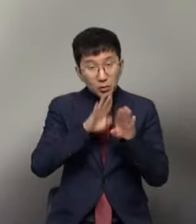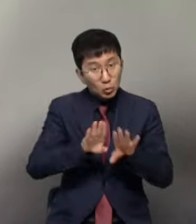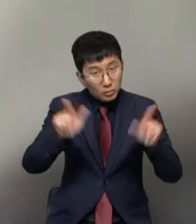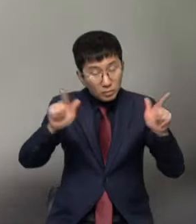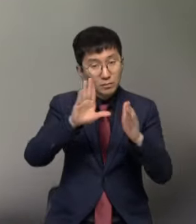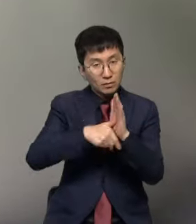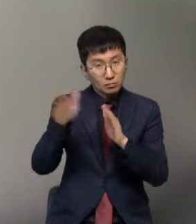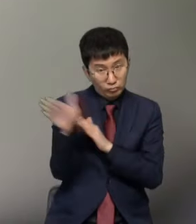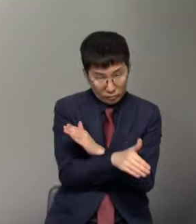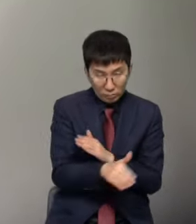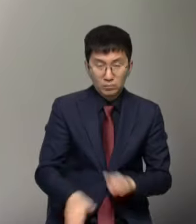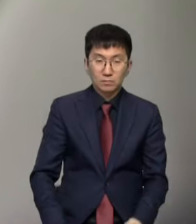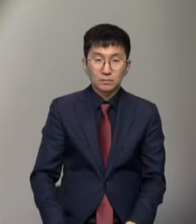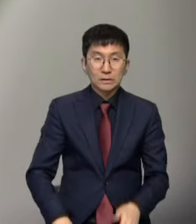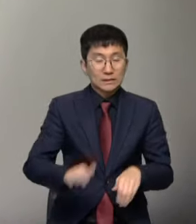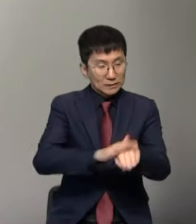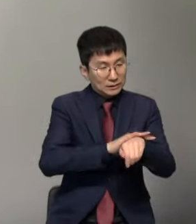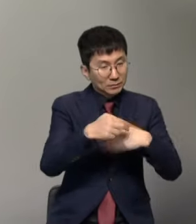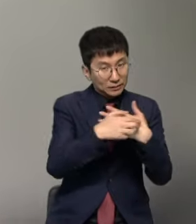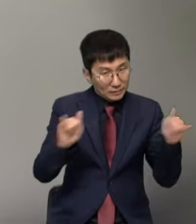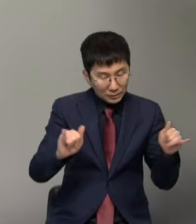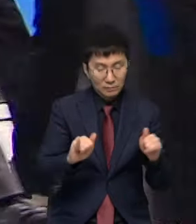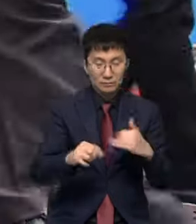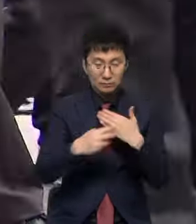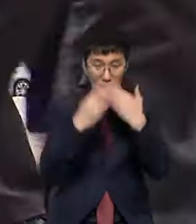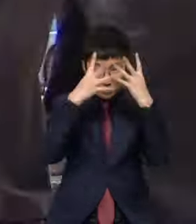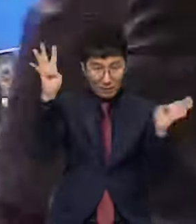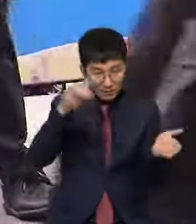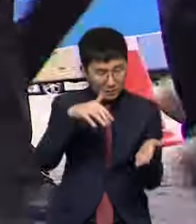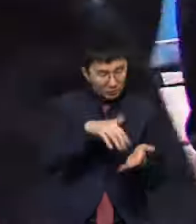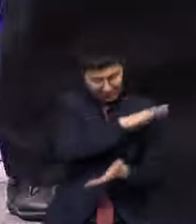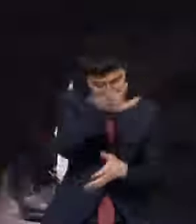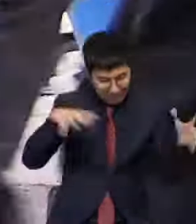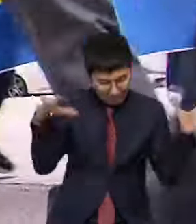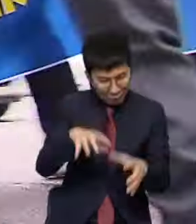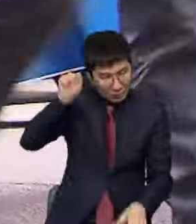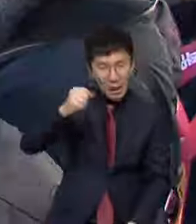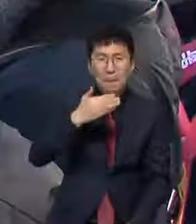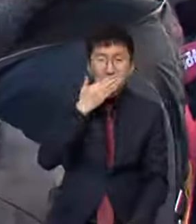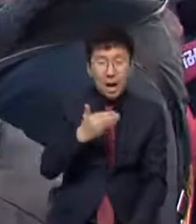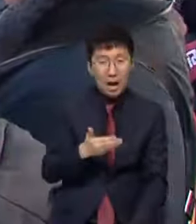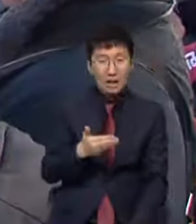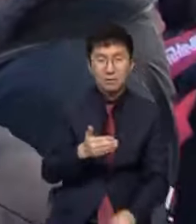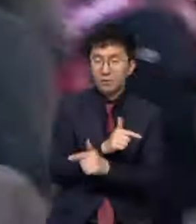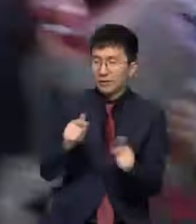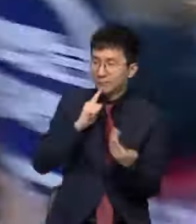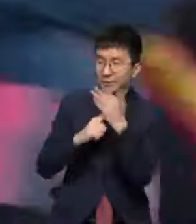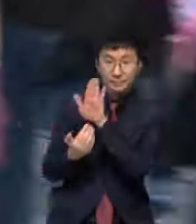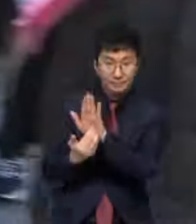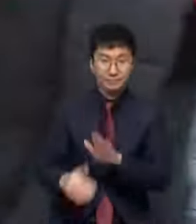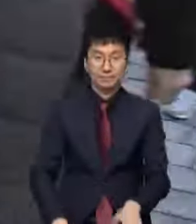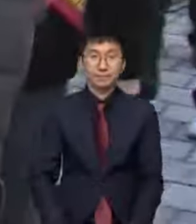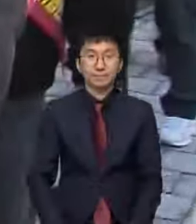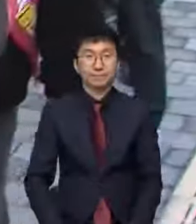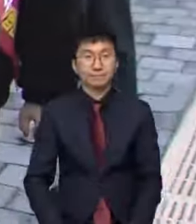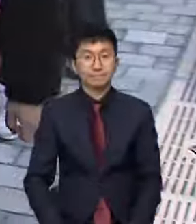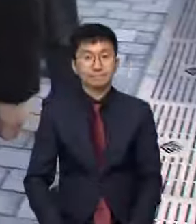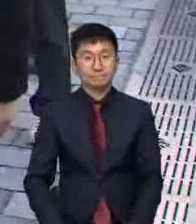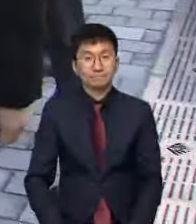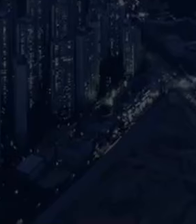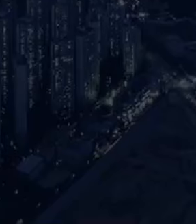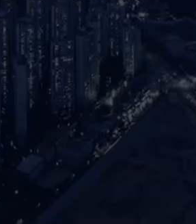참여하는 대규모 집회가 열릴 거라며 그 이상의 단체 행동까지 고려하겠다고 경고했습니다. SBS 송기준입니다.